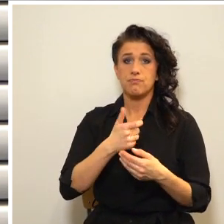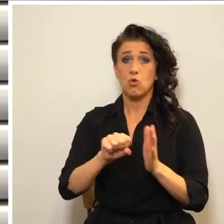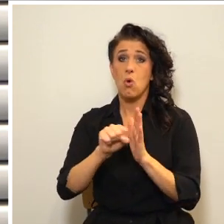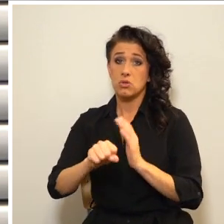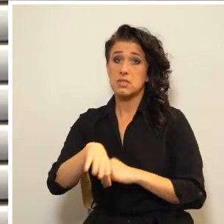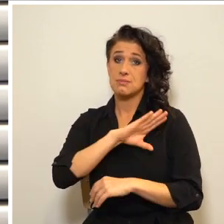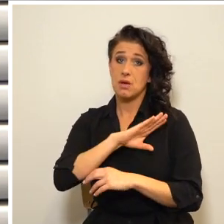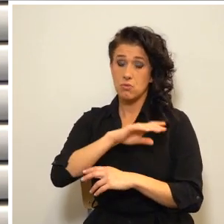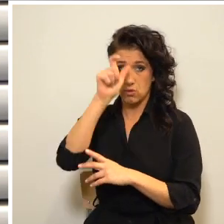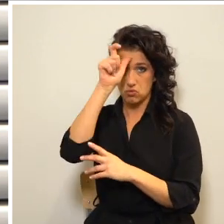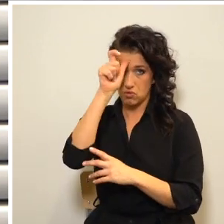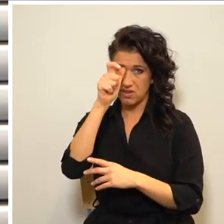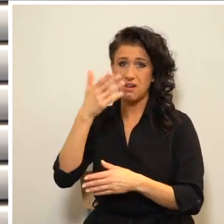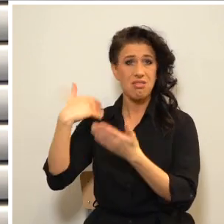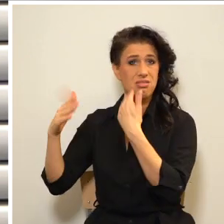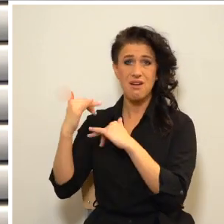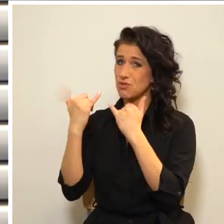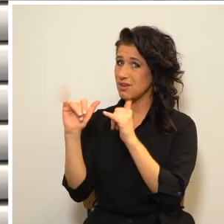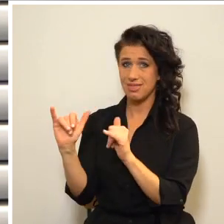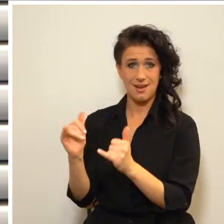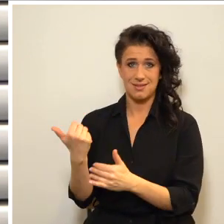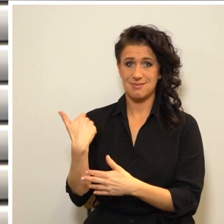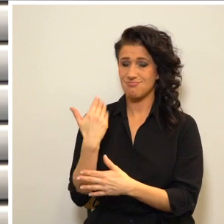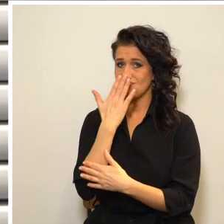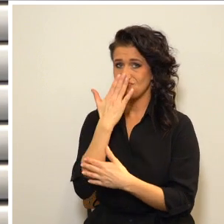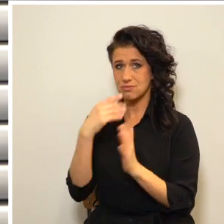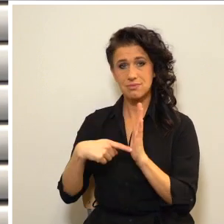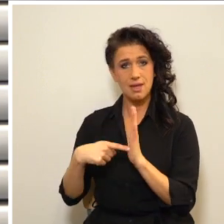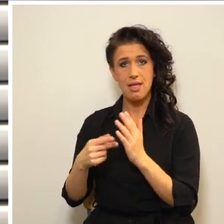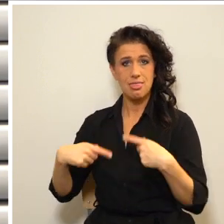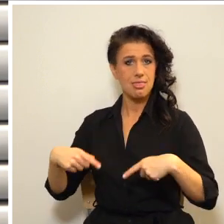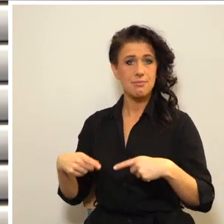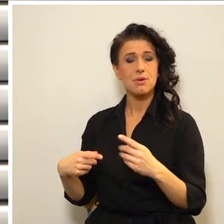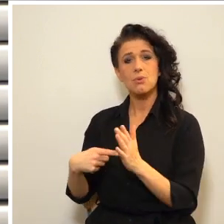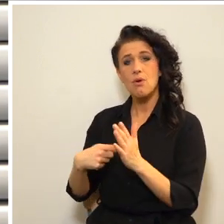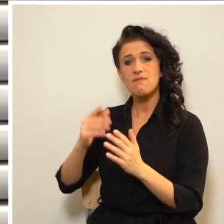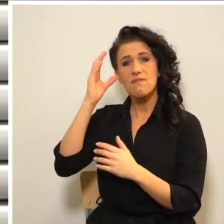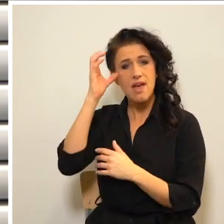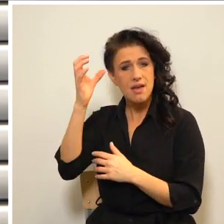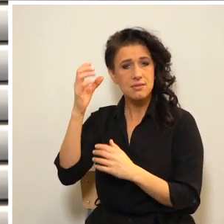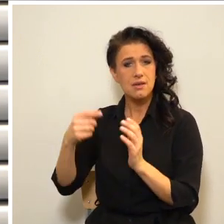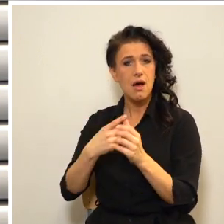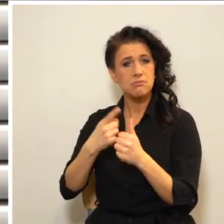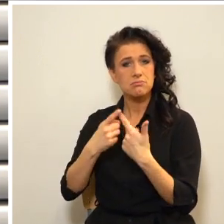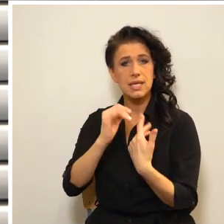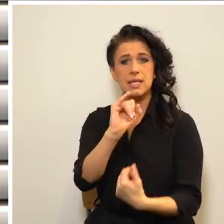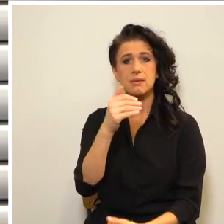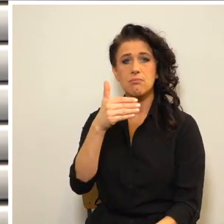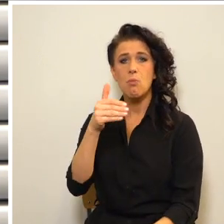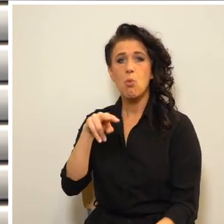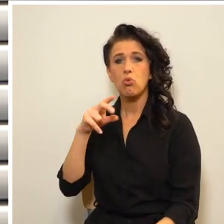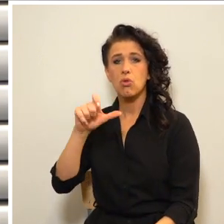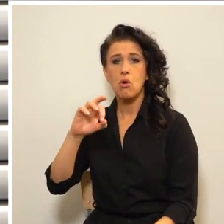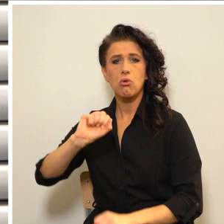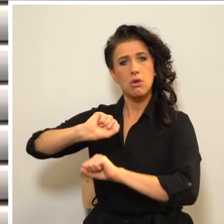medycyna była troszkę inna niż teraz przede wszystkim nie było takich takiej wiedzy na temat immunologii a zwłaszcza